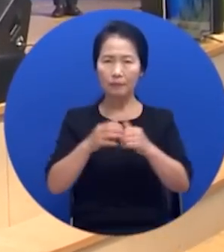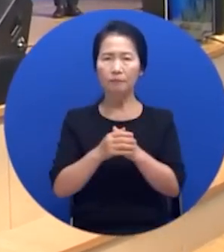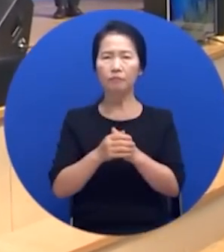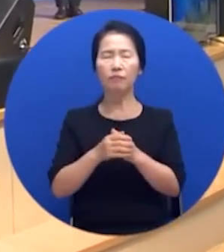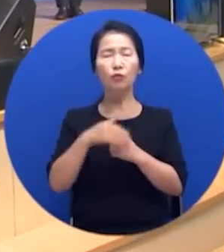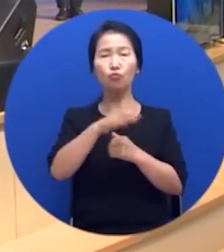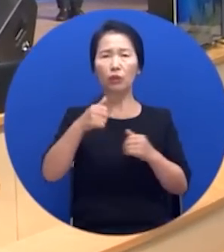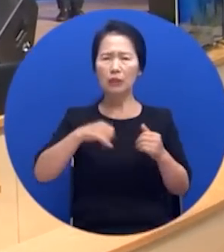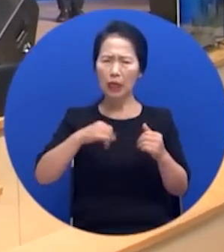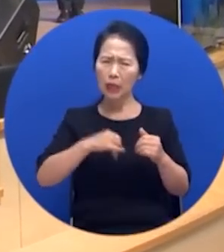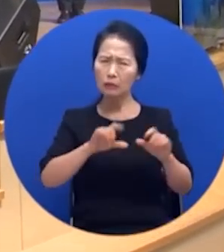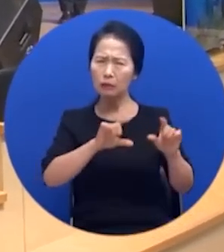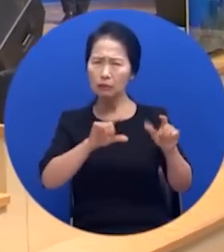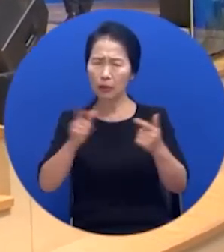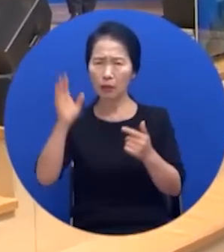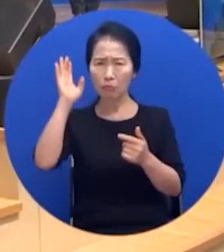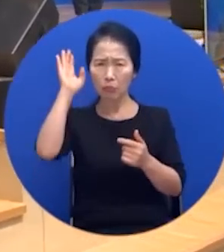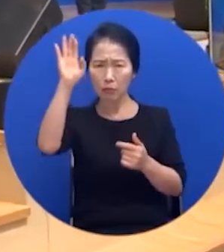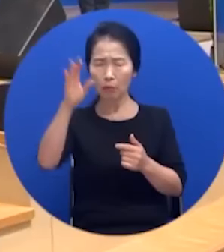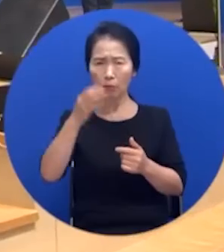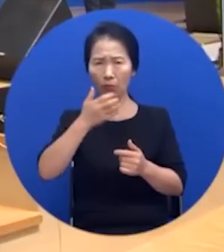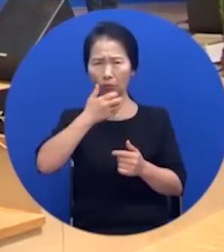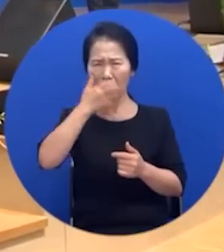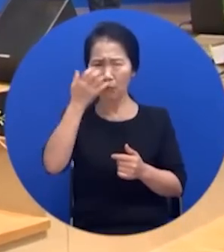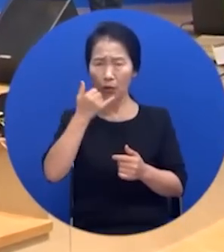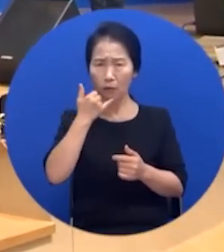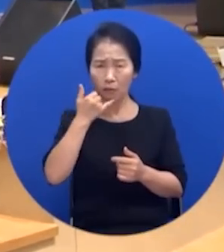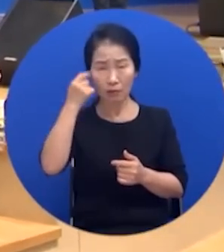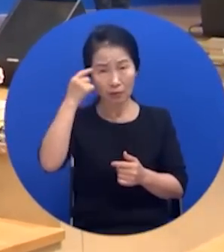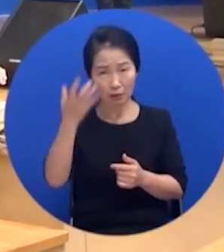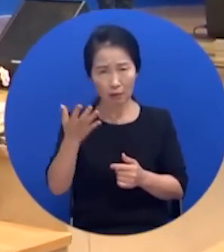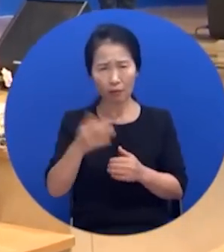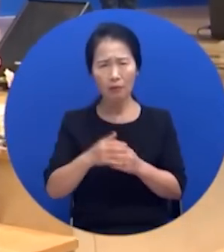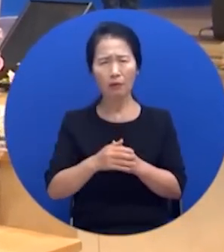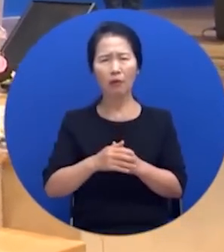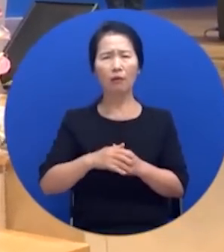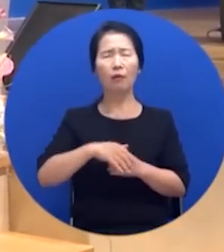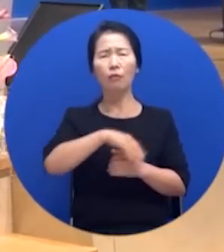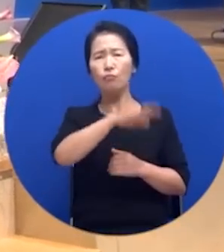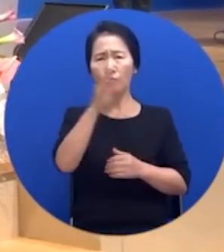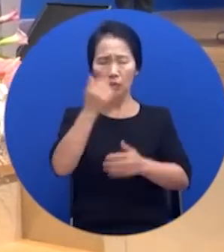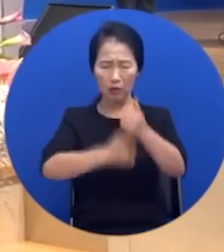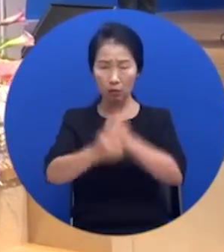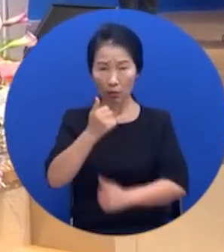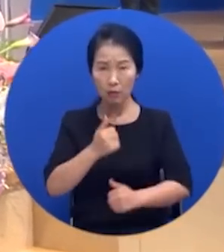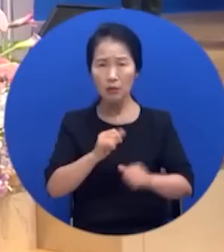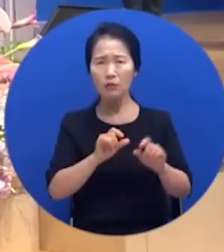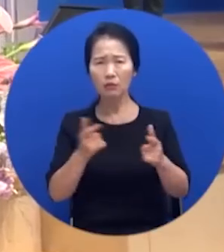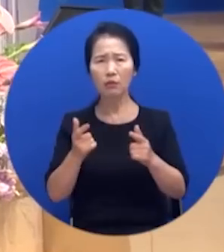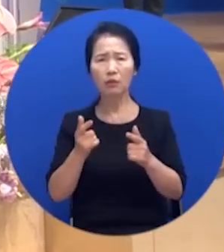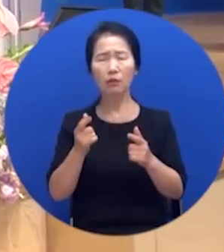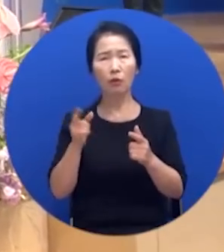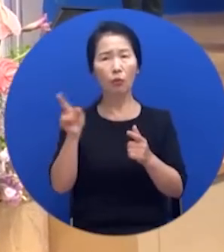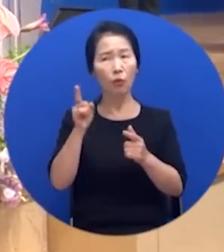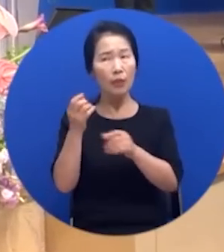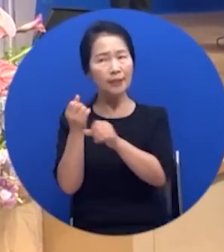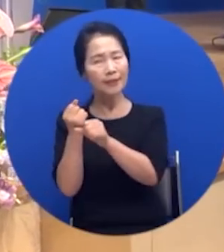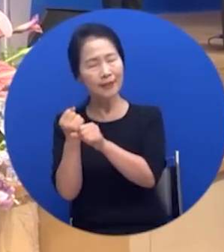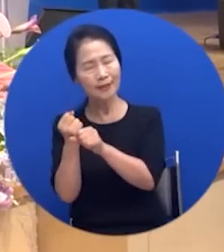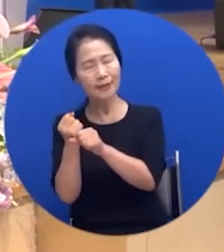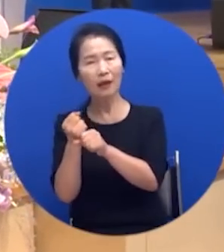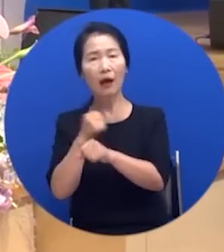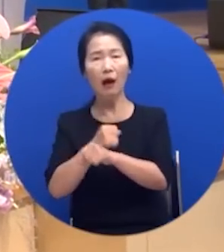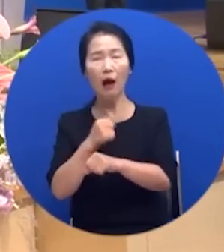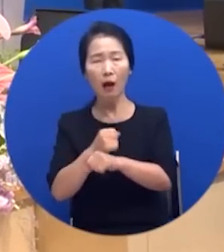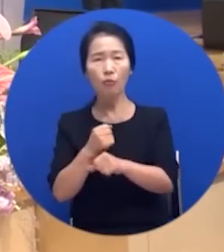우리 자녀들이 미래를 꿈꿀 수 있을까? 우리의 다음 세대가 어디에 기대고 어디에 설